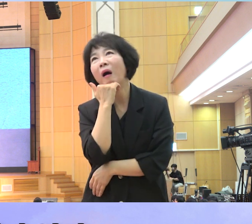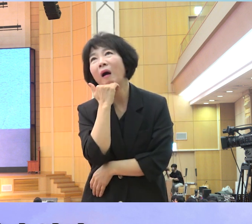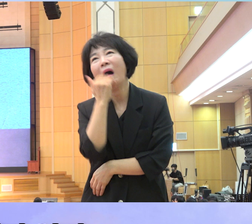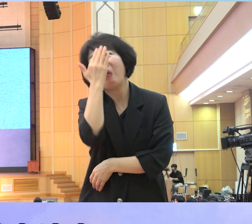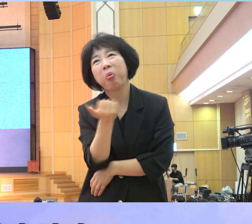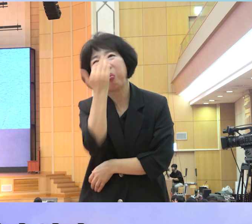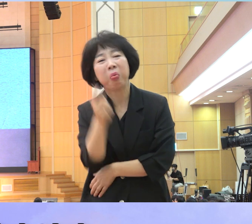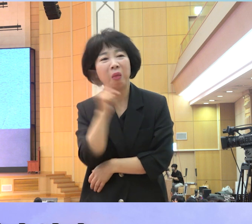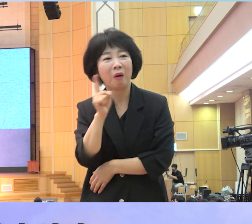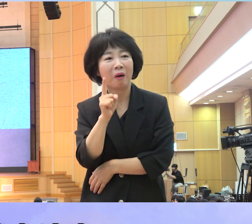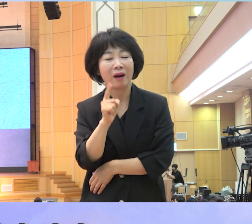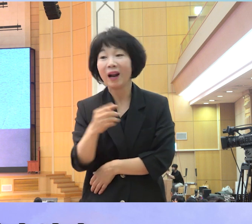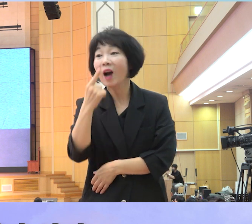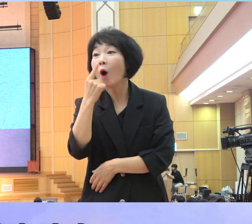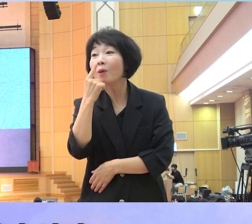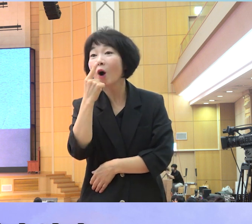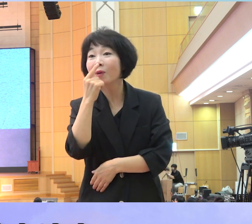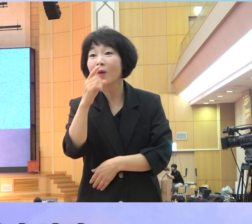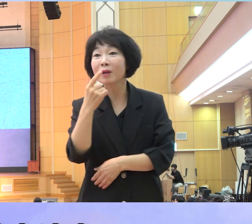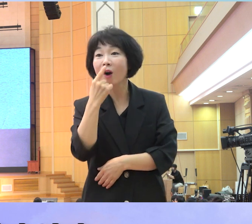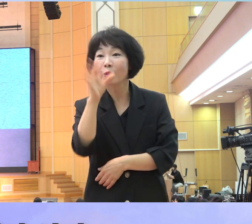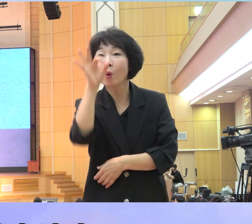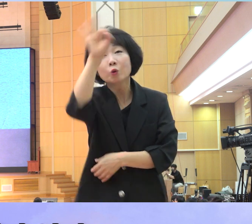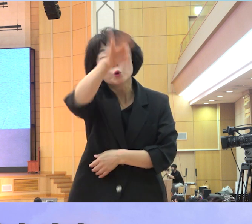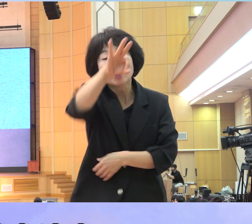자판기에 미리 손 놓고 기다린다.